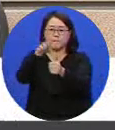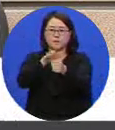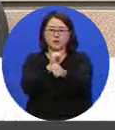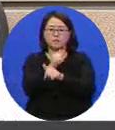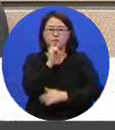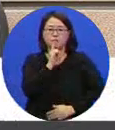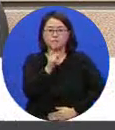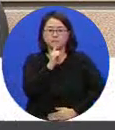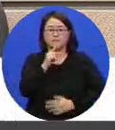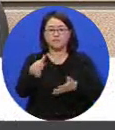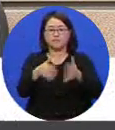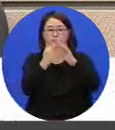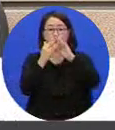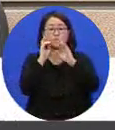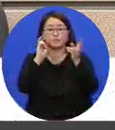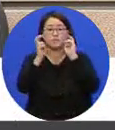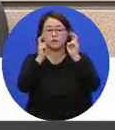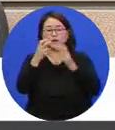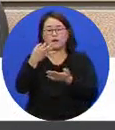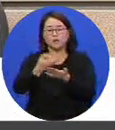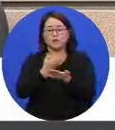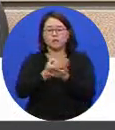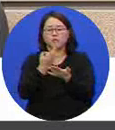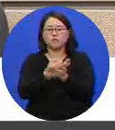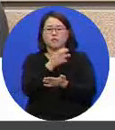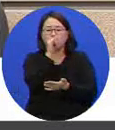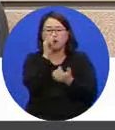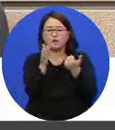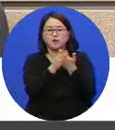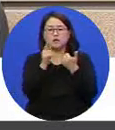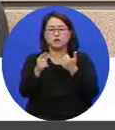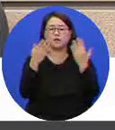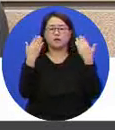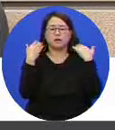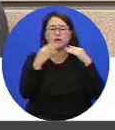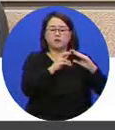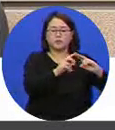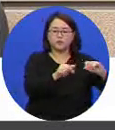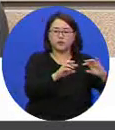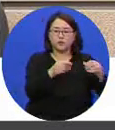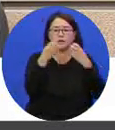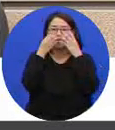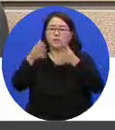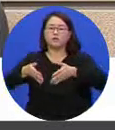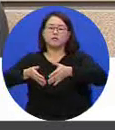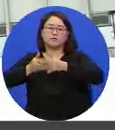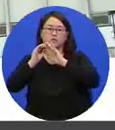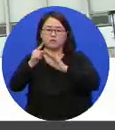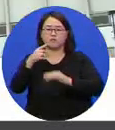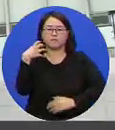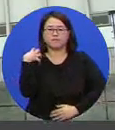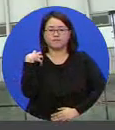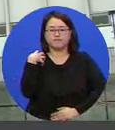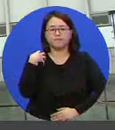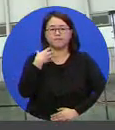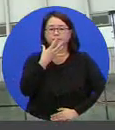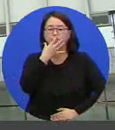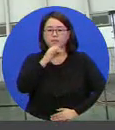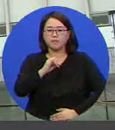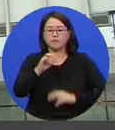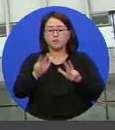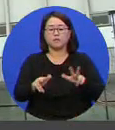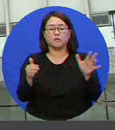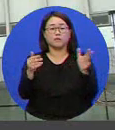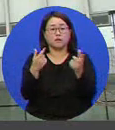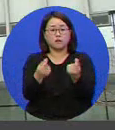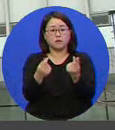건설사가 이익을 가지고 가기 때문에 학교의 용지뿐만이 아니라 학교 신설도 책임져줘야 마땅하다고 생각을 합니다. 지금처럼